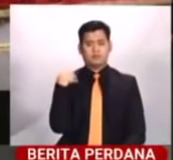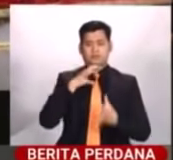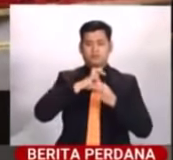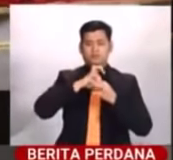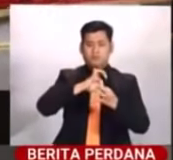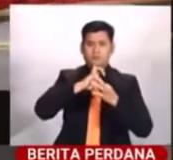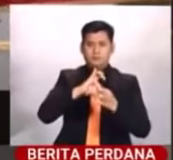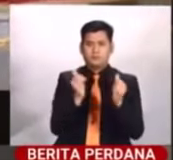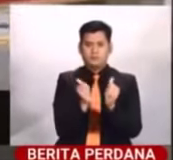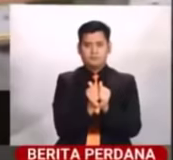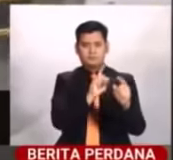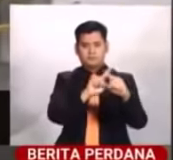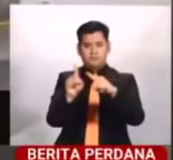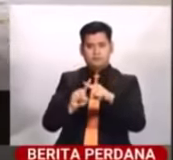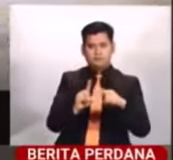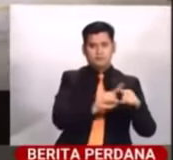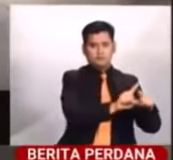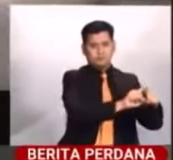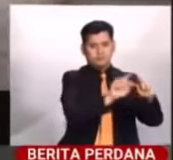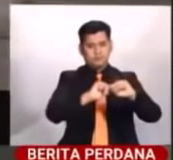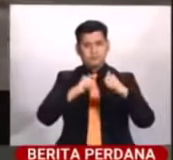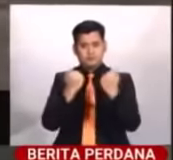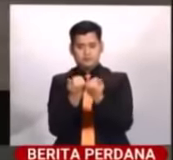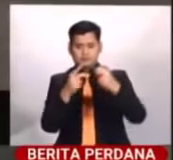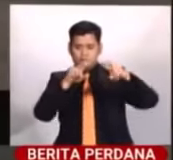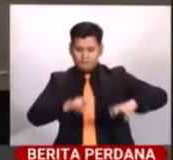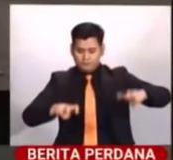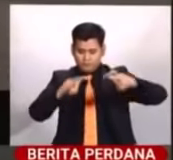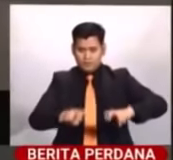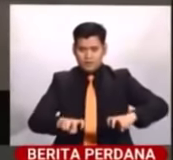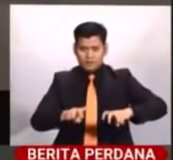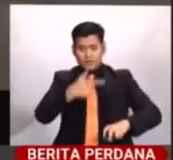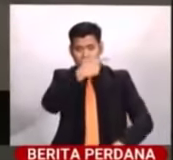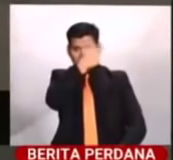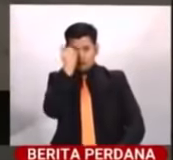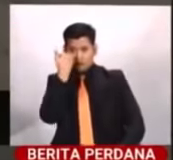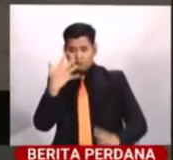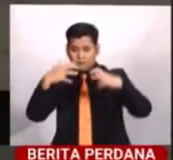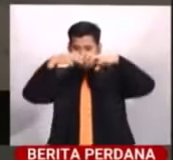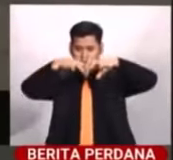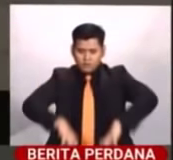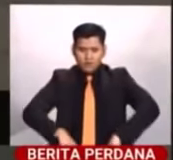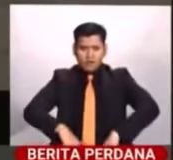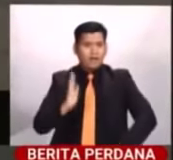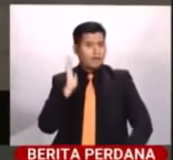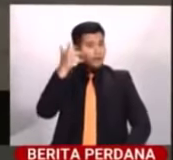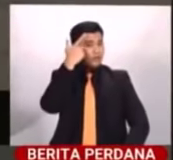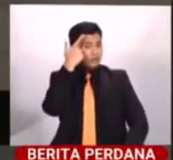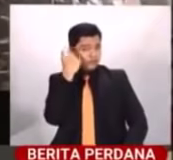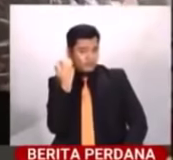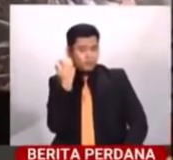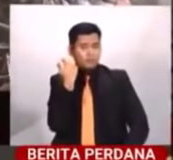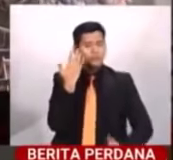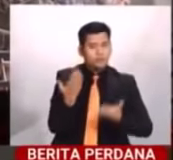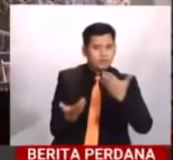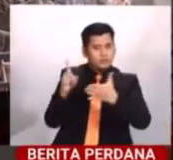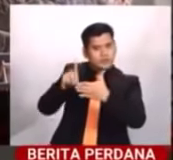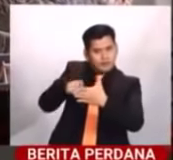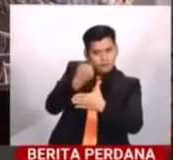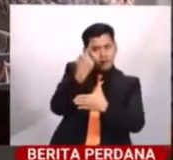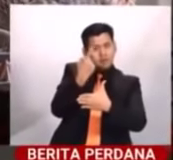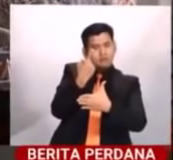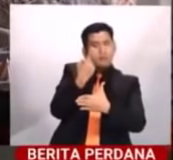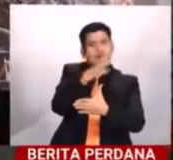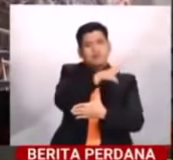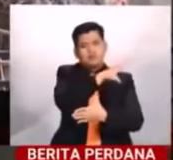bekerjasama rapat dengan beberapa agensi lain dalam siasatan terbabit. Punca kejadian runtuhan akan diketahui dalam tempoh sebulan. Dalam